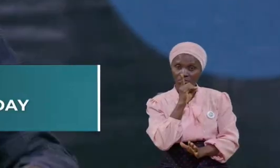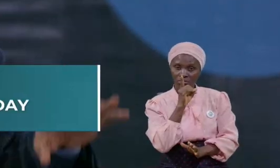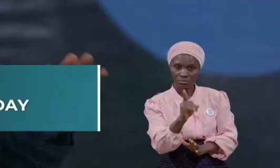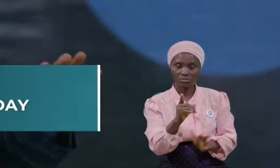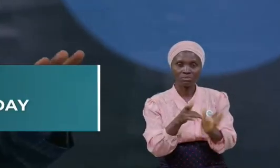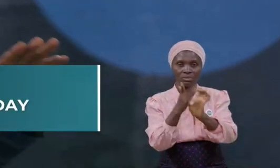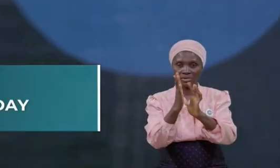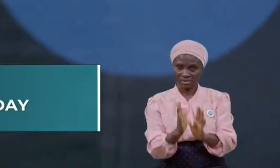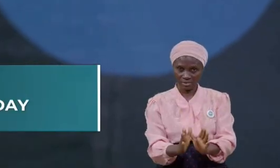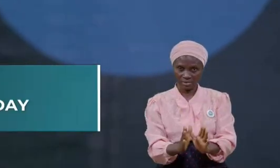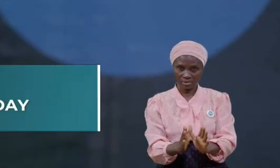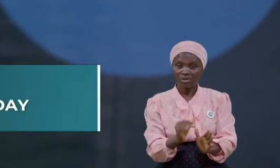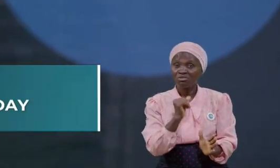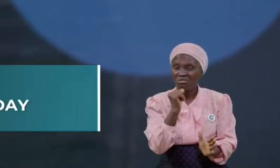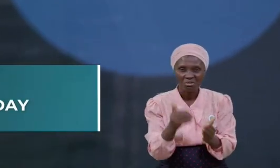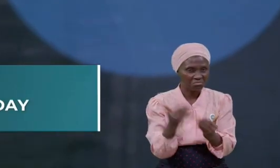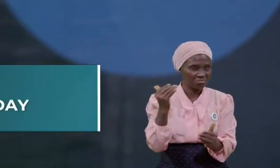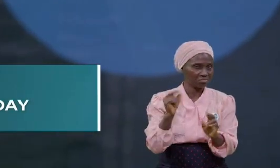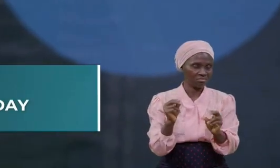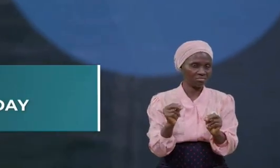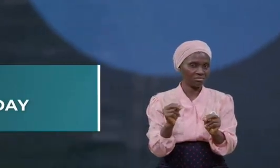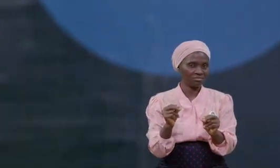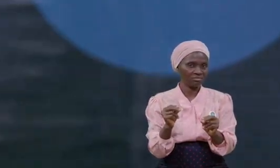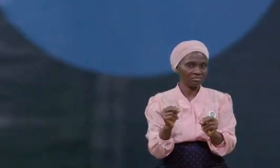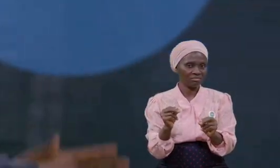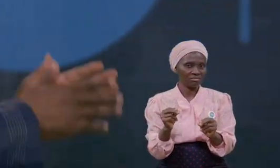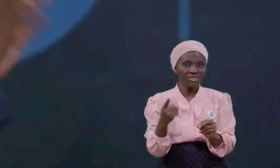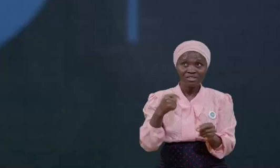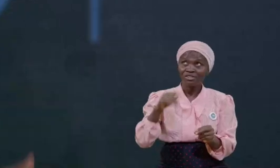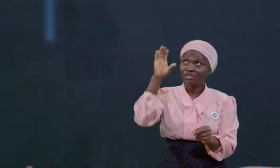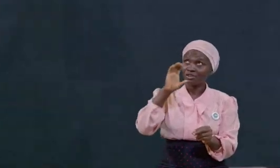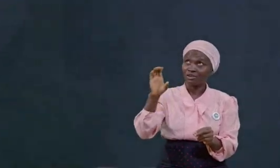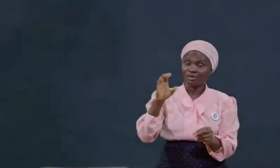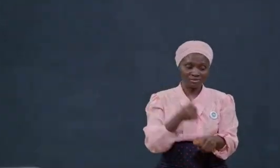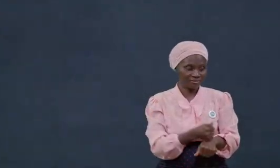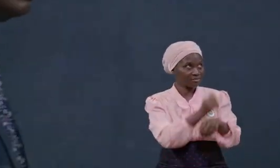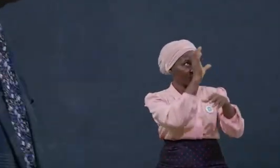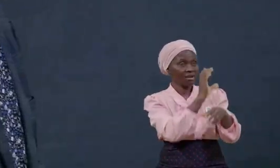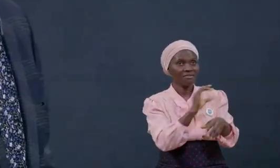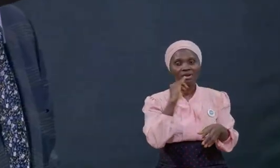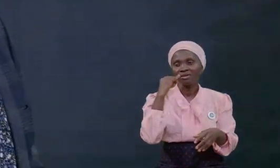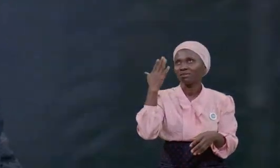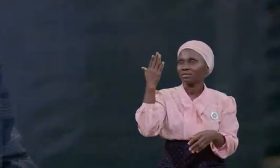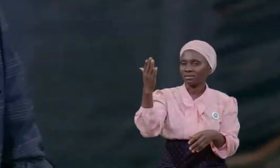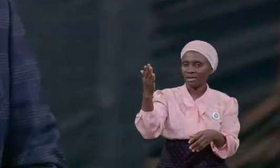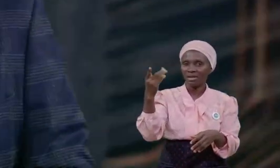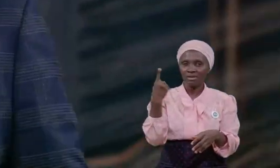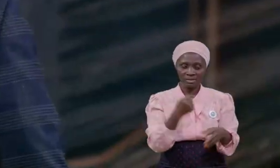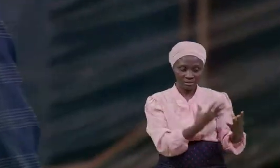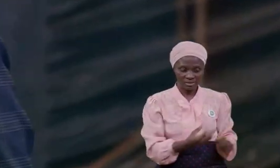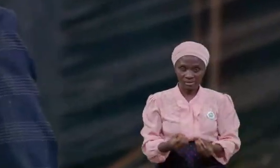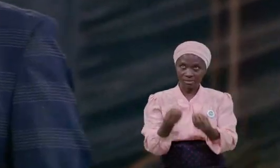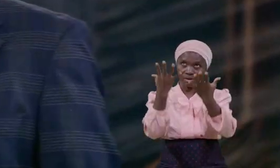presque. La croix est là. Le calvaire est là. le sacrifice a été